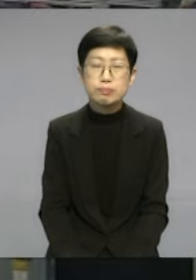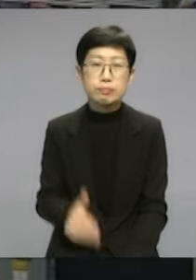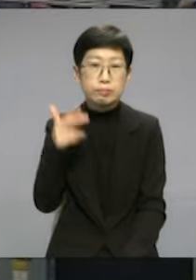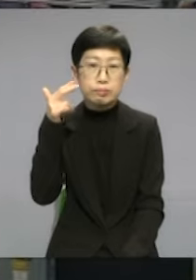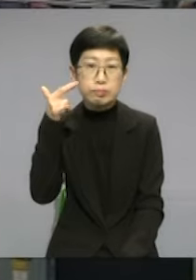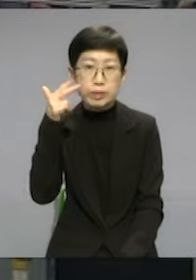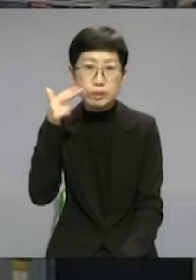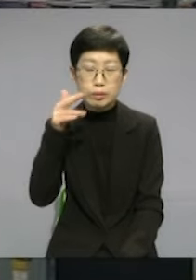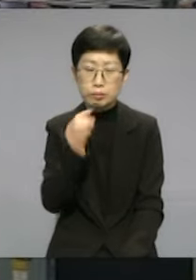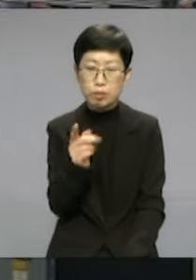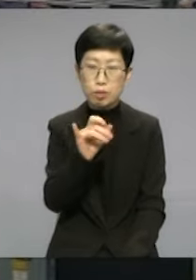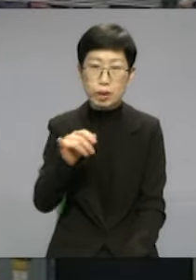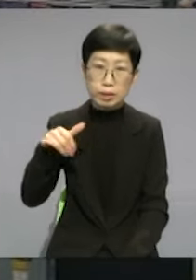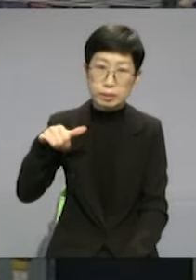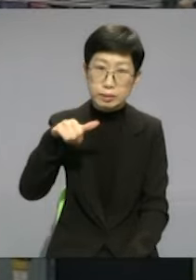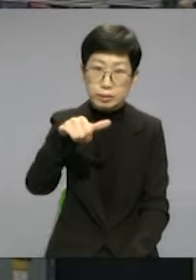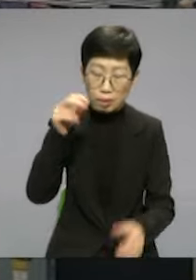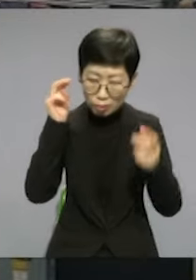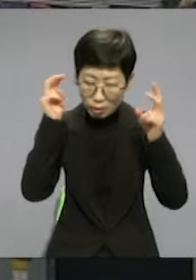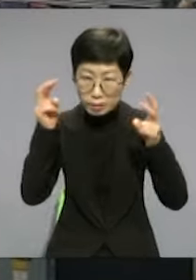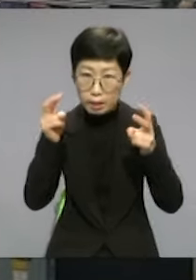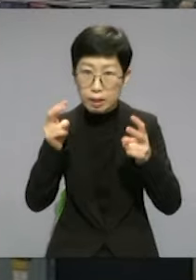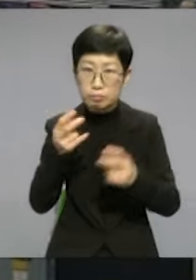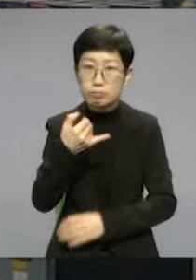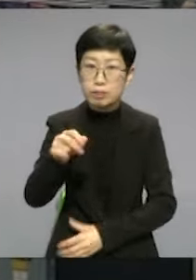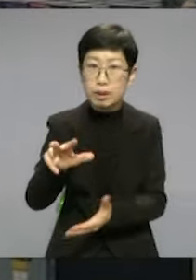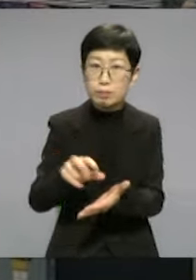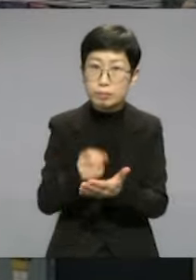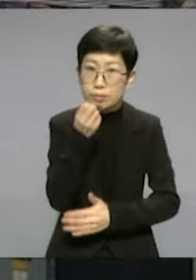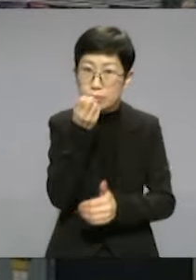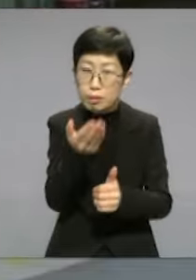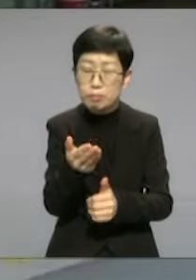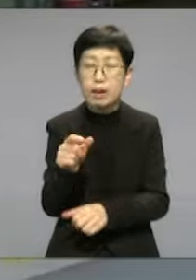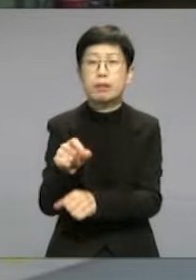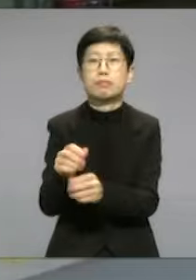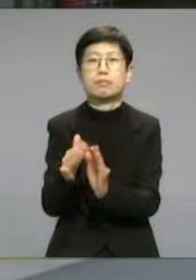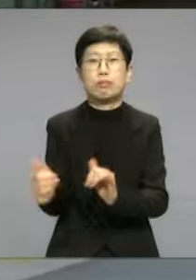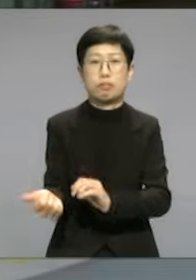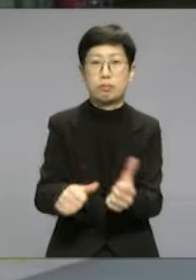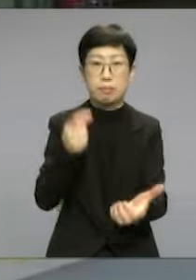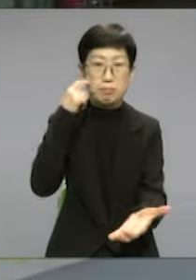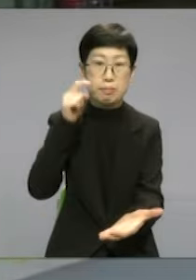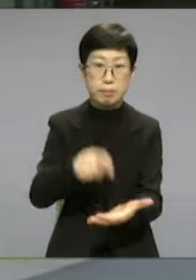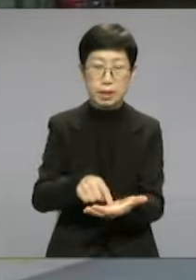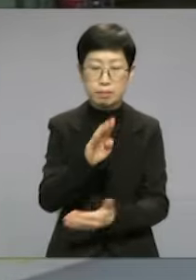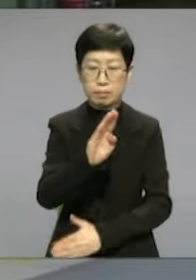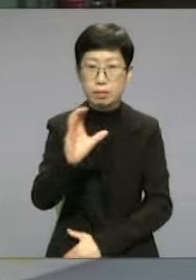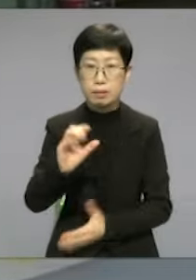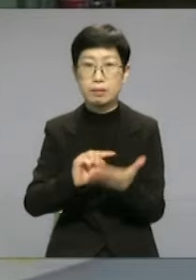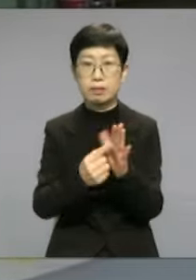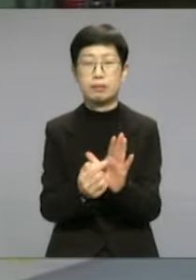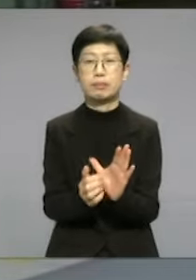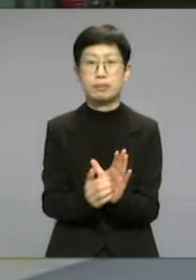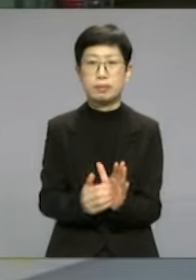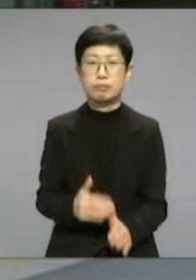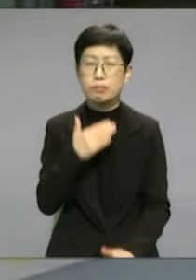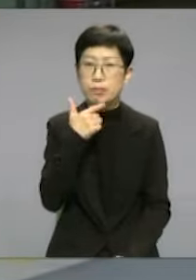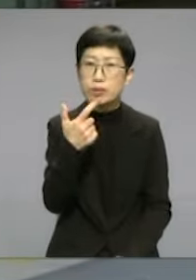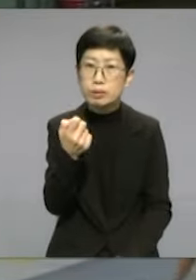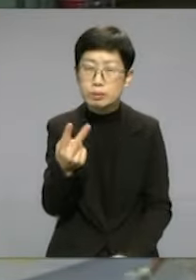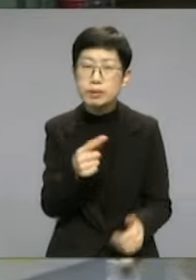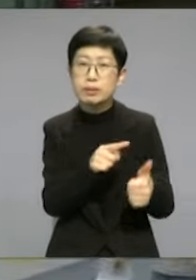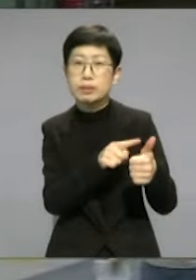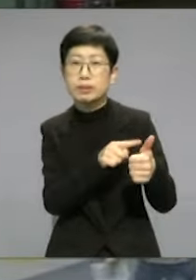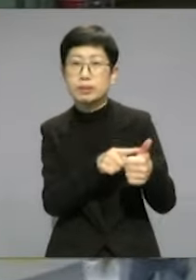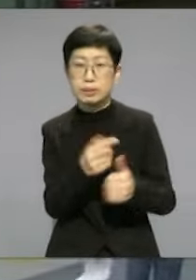미국 보잉사 항공기의 결함 문제를 고발한 전 직원이 숨진 채 발견됐다고 BBC가 보도했습니다. 62세 존